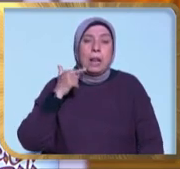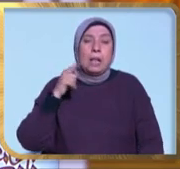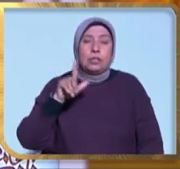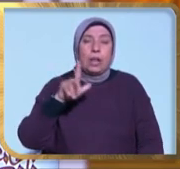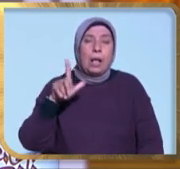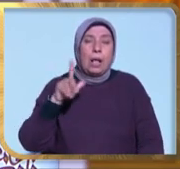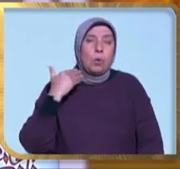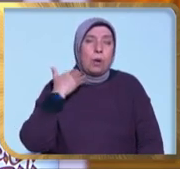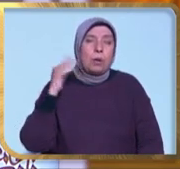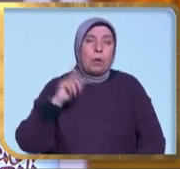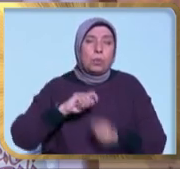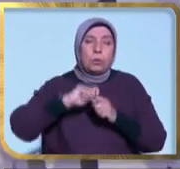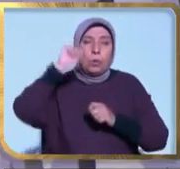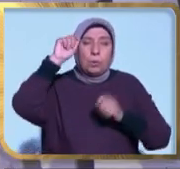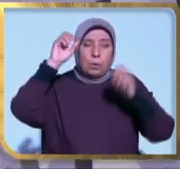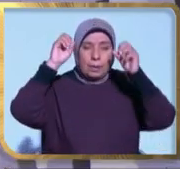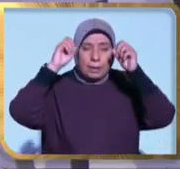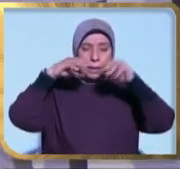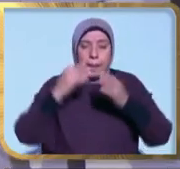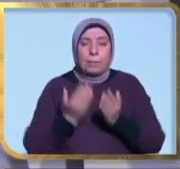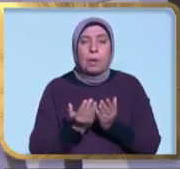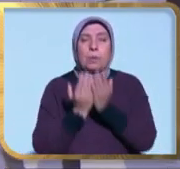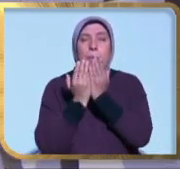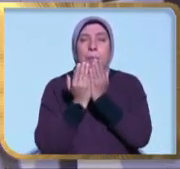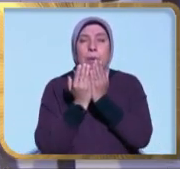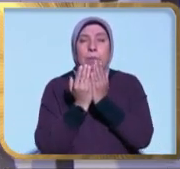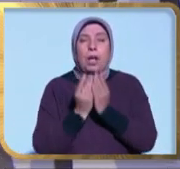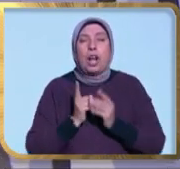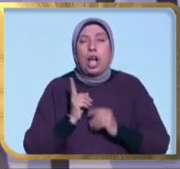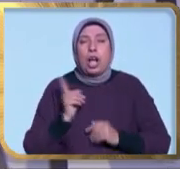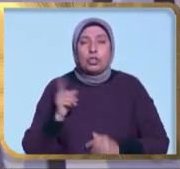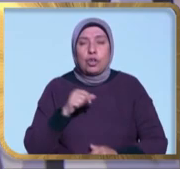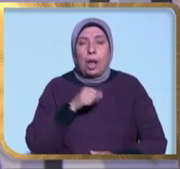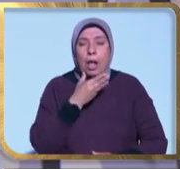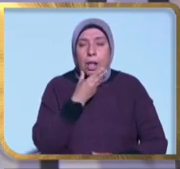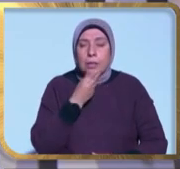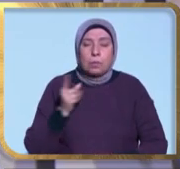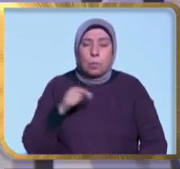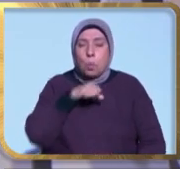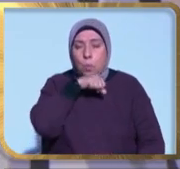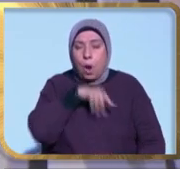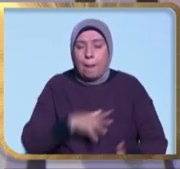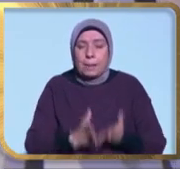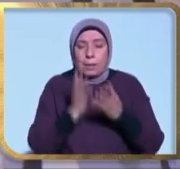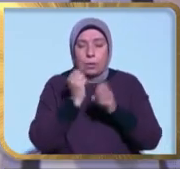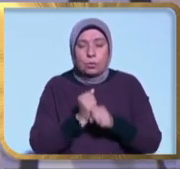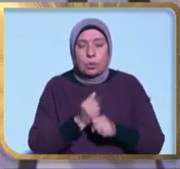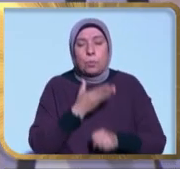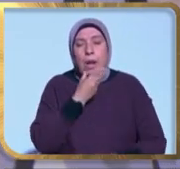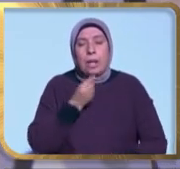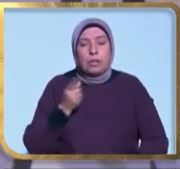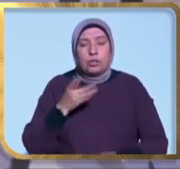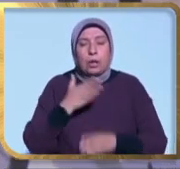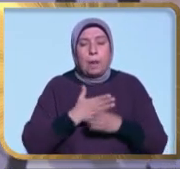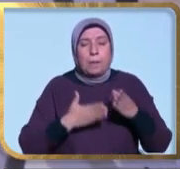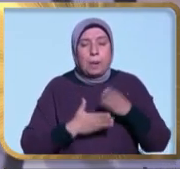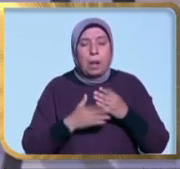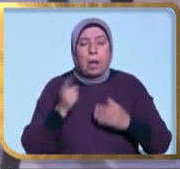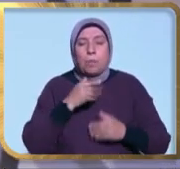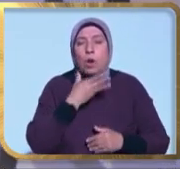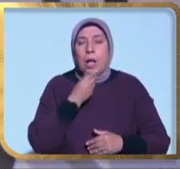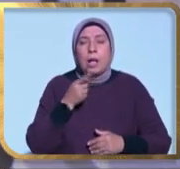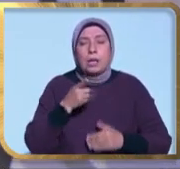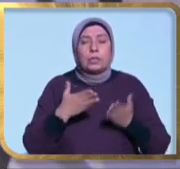والانعام يا الله اللهم انا نسالك بمحمد نبيك وابراهيم لليلك وموسى كليمك